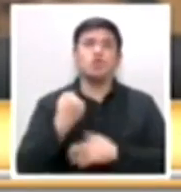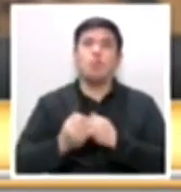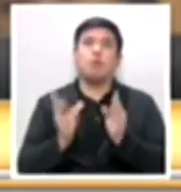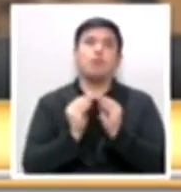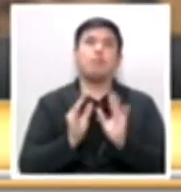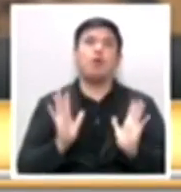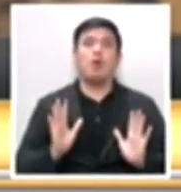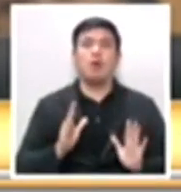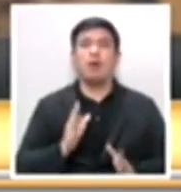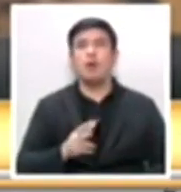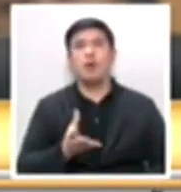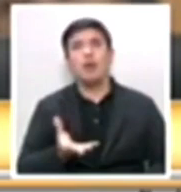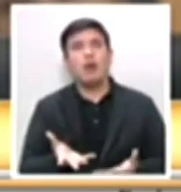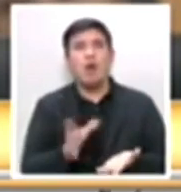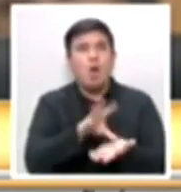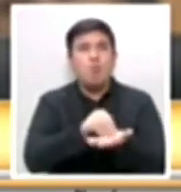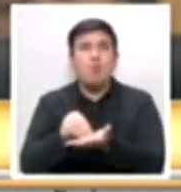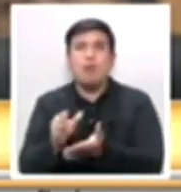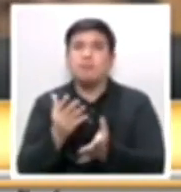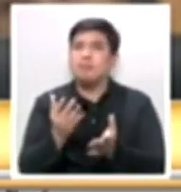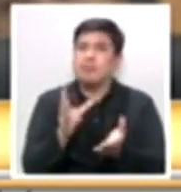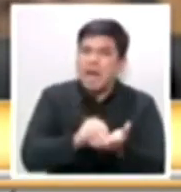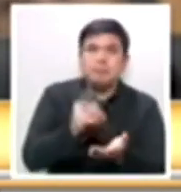มท่านประธานนี่เป็นข้อเท็จจริงครับ